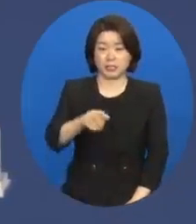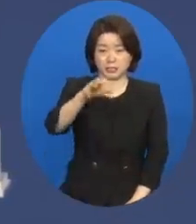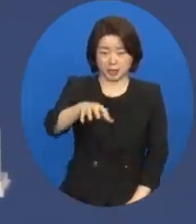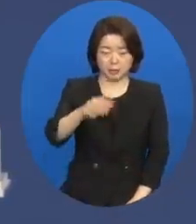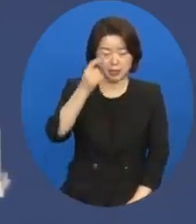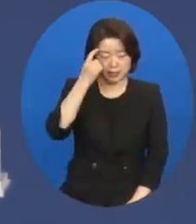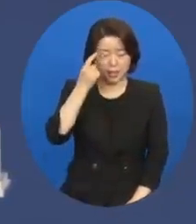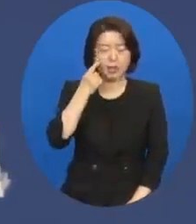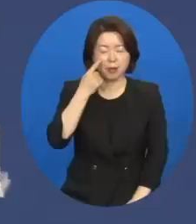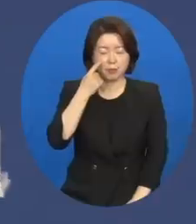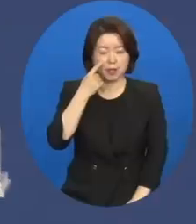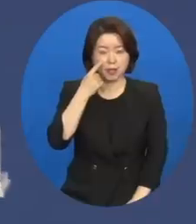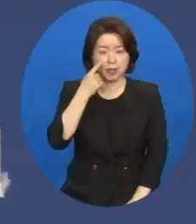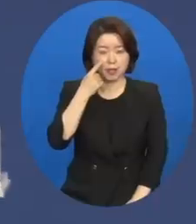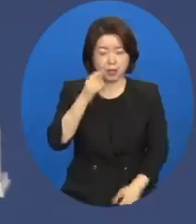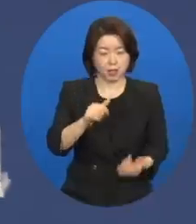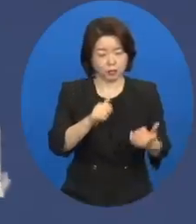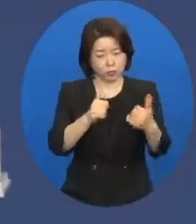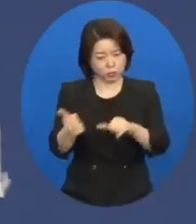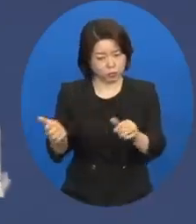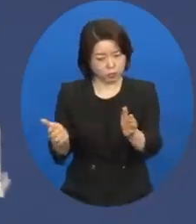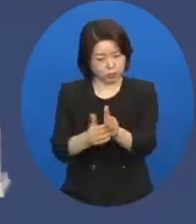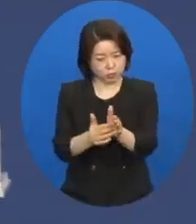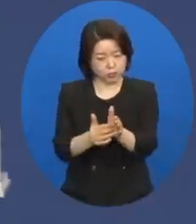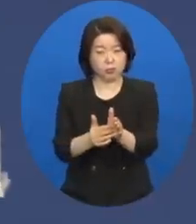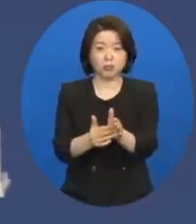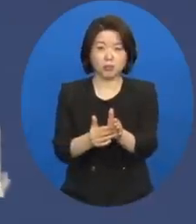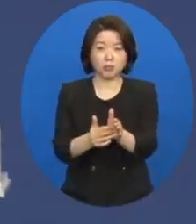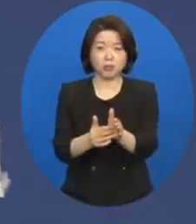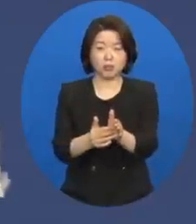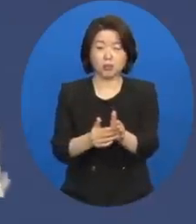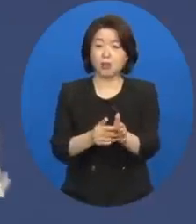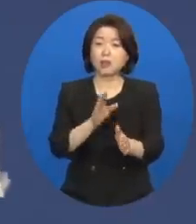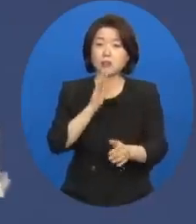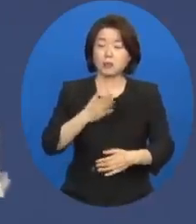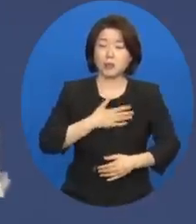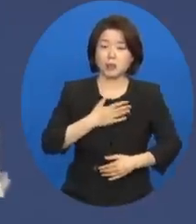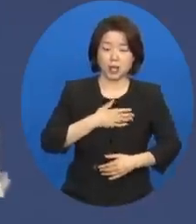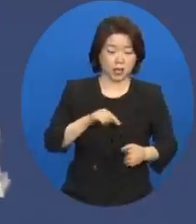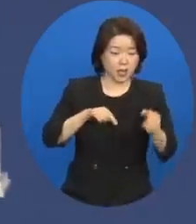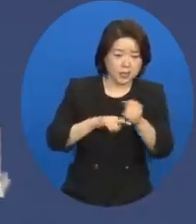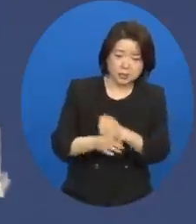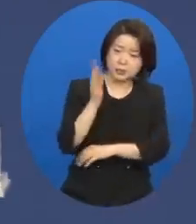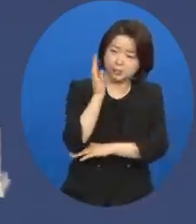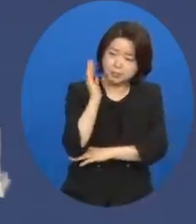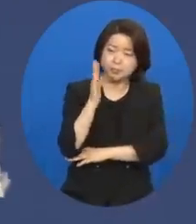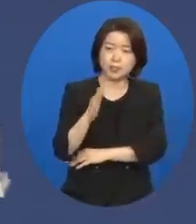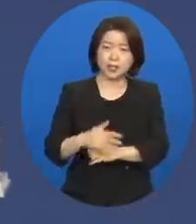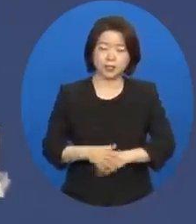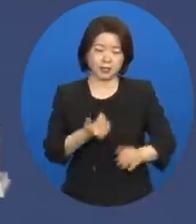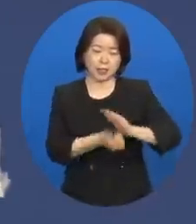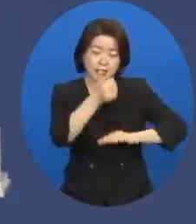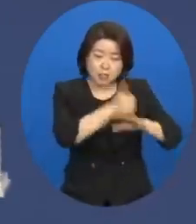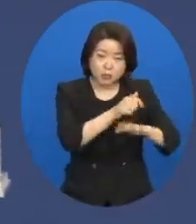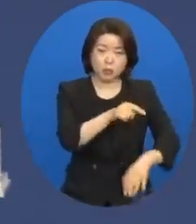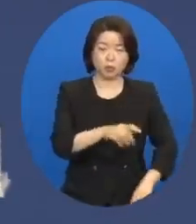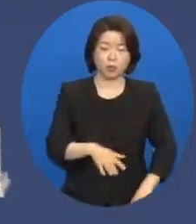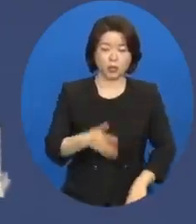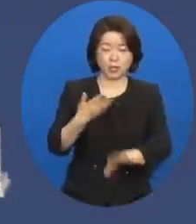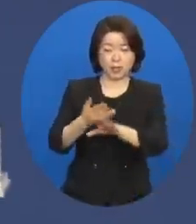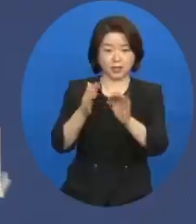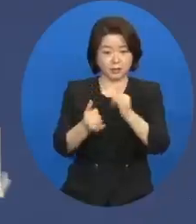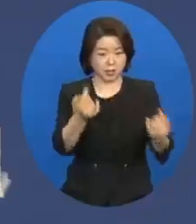생각해 보세요. 죽음으로 끝난다. 그럼 내가 막 의미를 부여하고 막 내가 성공하고 남보다